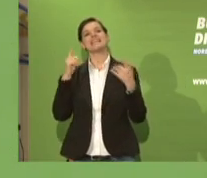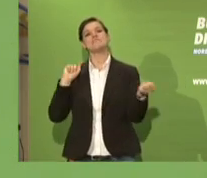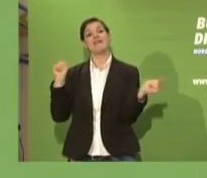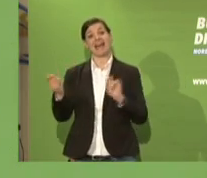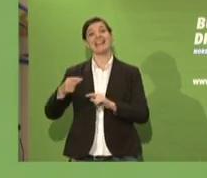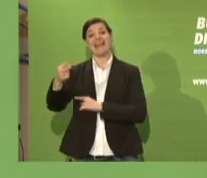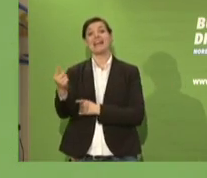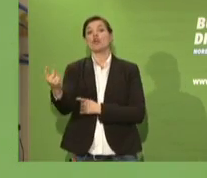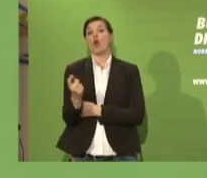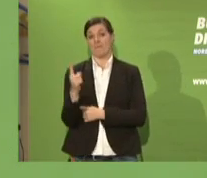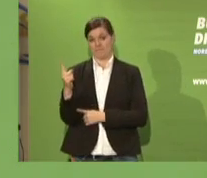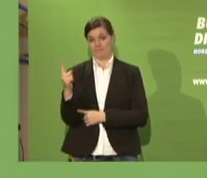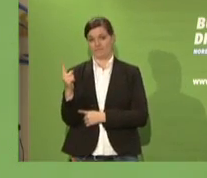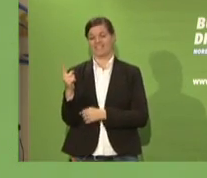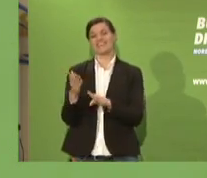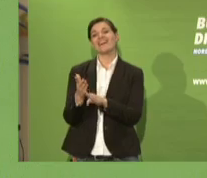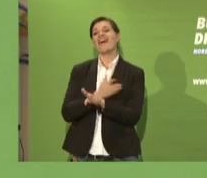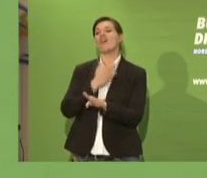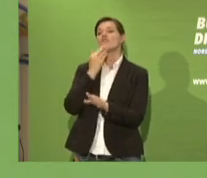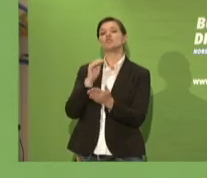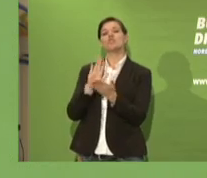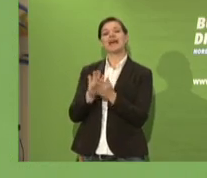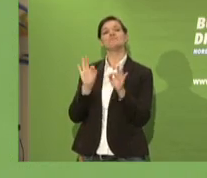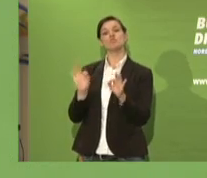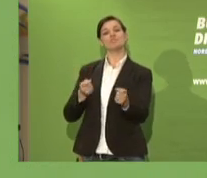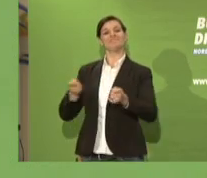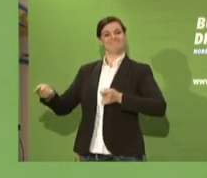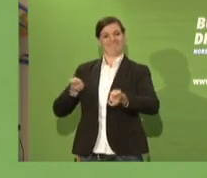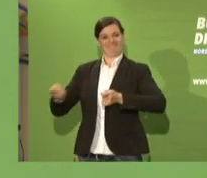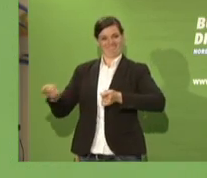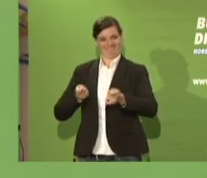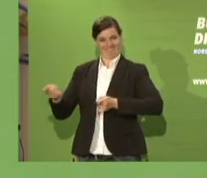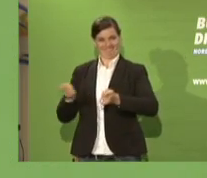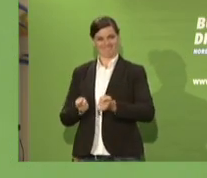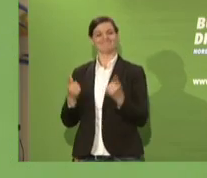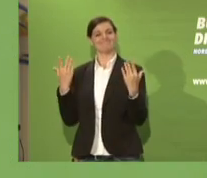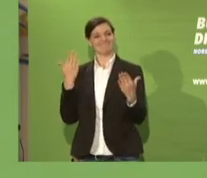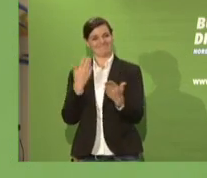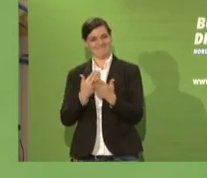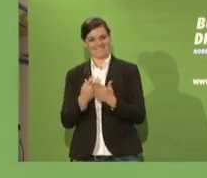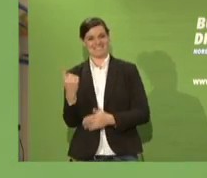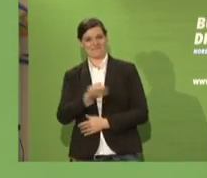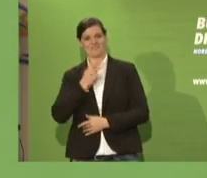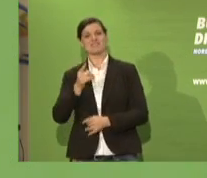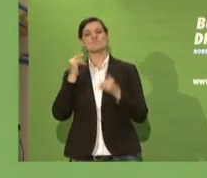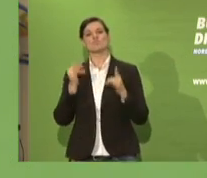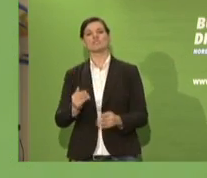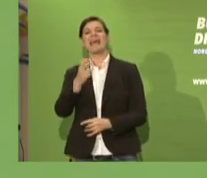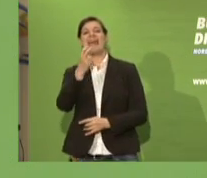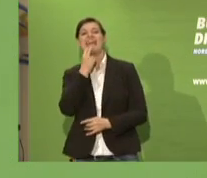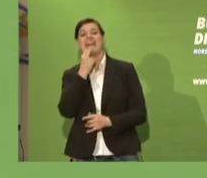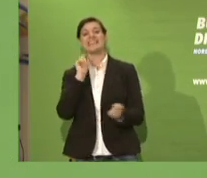kommen wird, wenn wir den noch beherrschbar halten wollen, dann, liebe Freundinnen und Freunde, dürfen wir diese Energiewende nicht